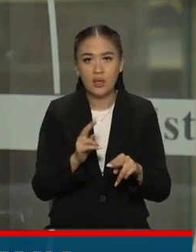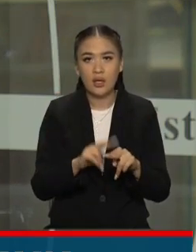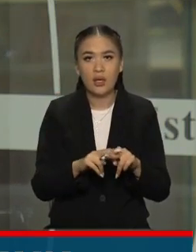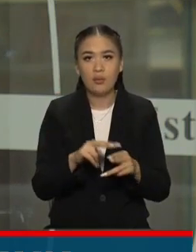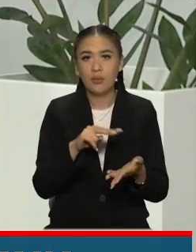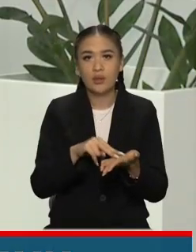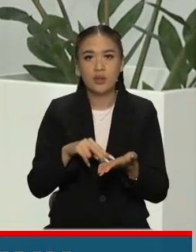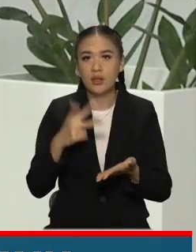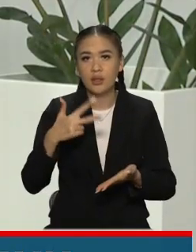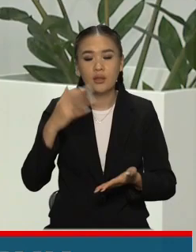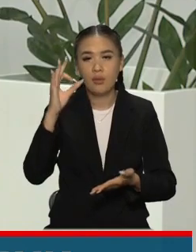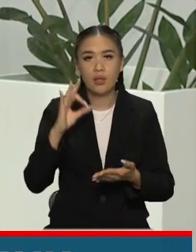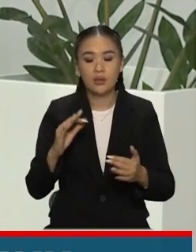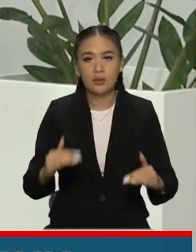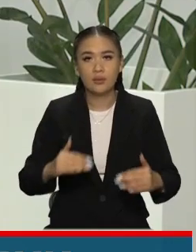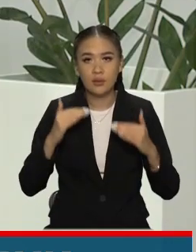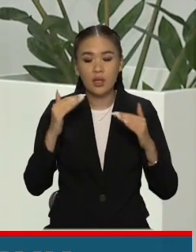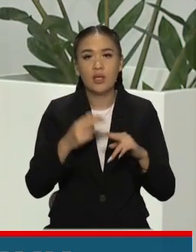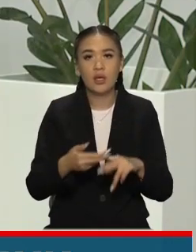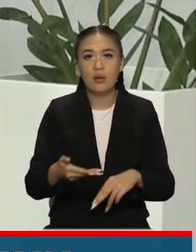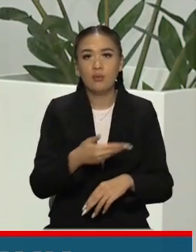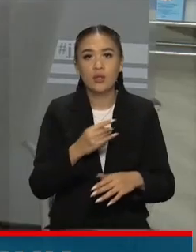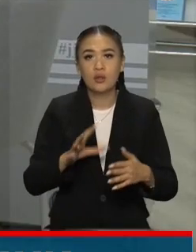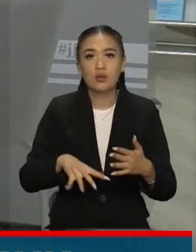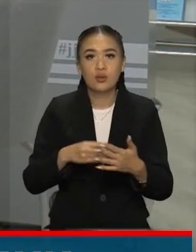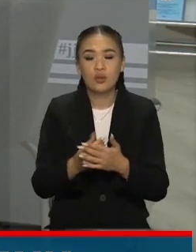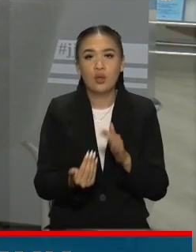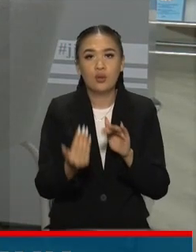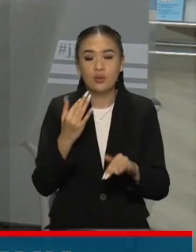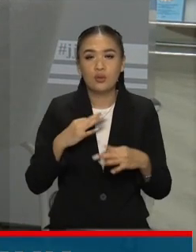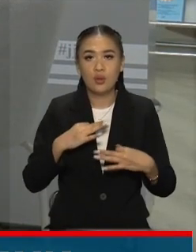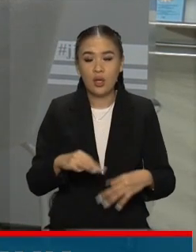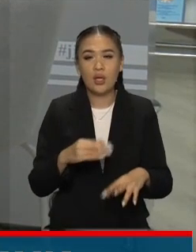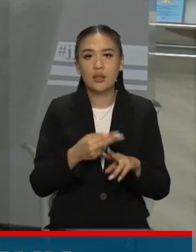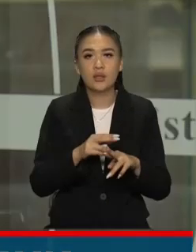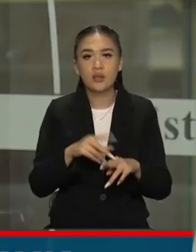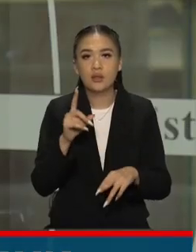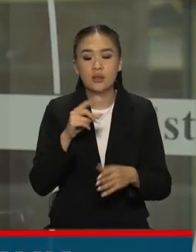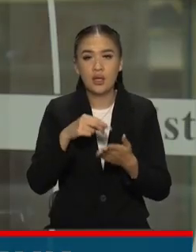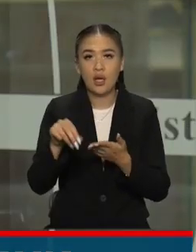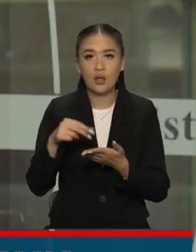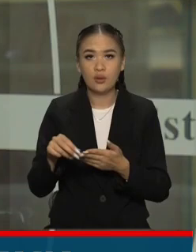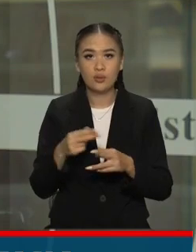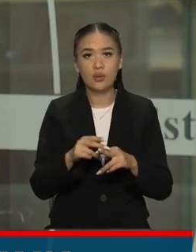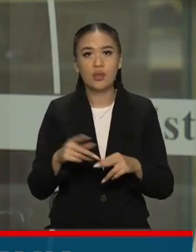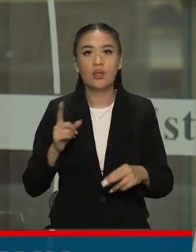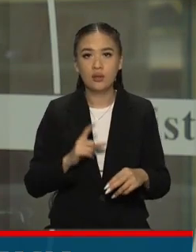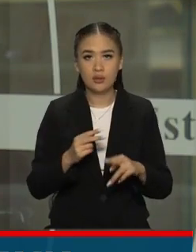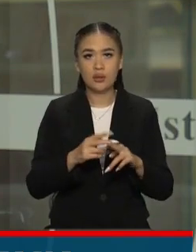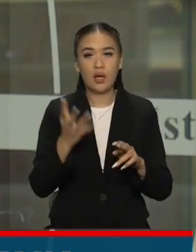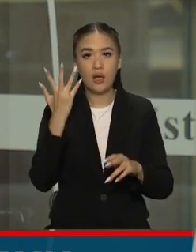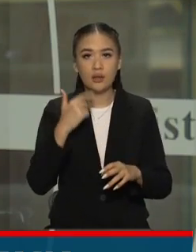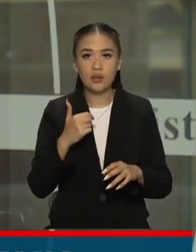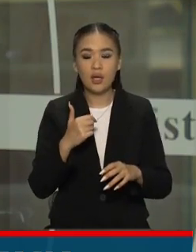на 30%. То есть мы должны дофинансировать для закупа. Второе, это мы должны дождаться, когда дефицит закончится в